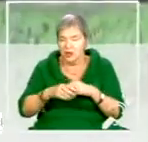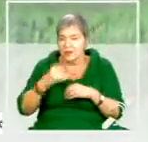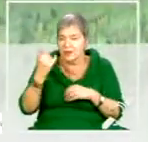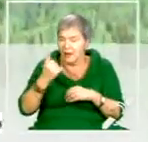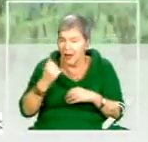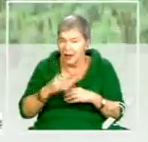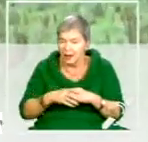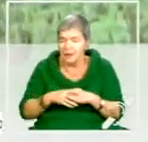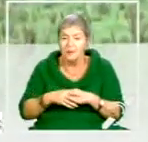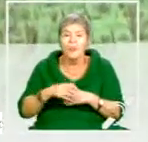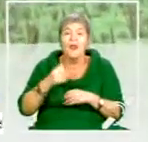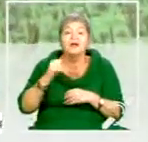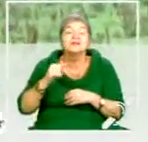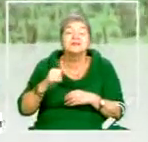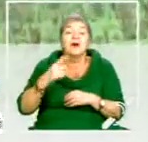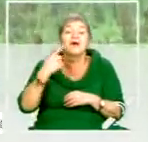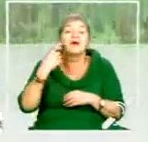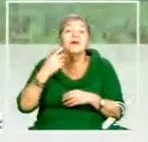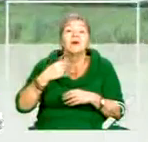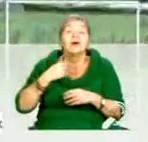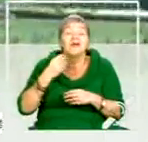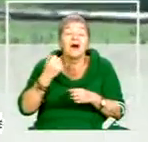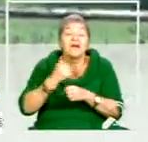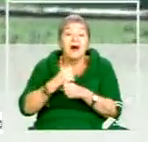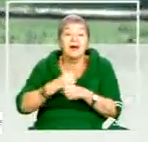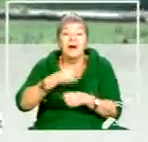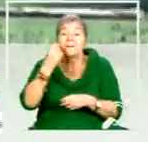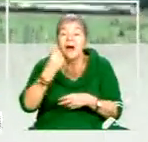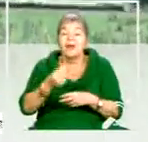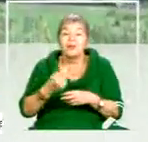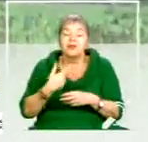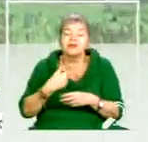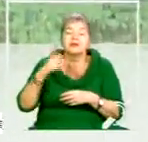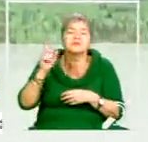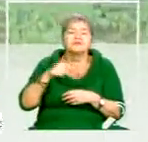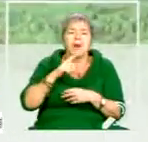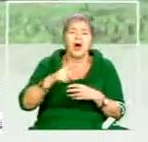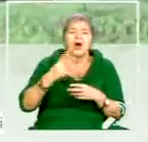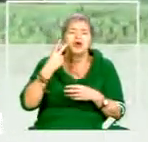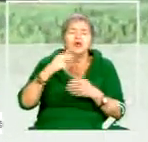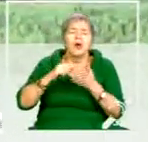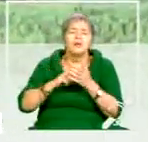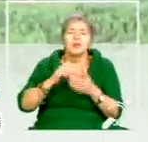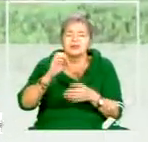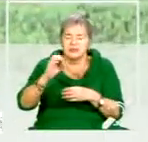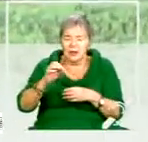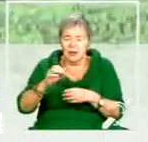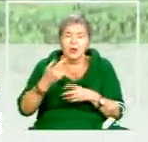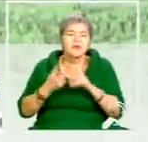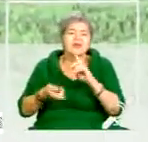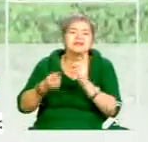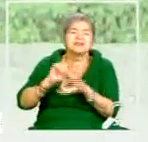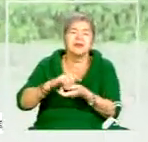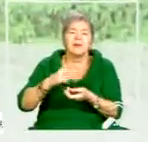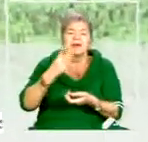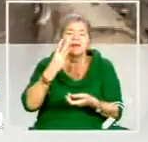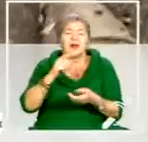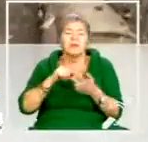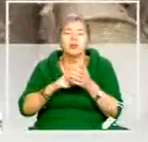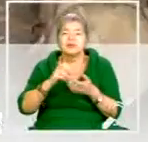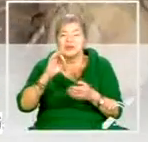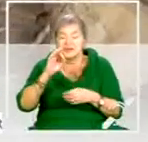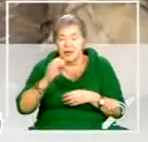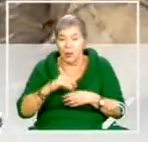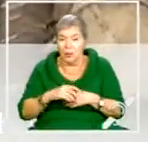să upgradeze sistemul SUMAL 2.0, să-l transforme în SUMAL 3.0. În prezent,